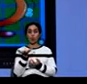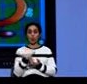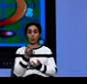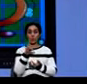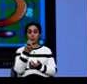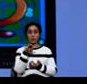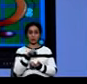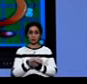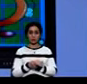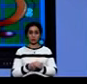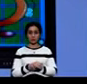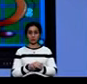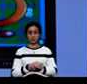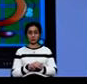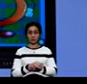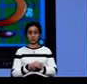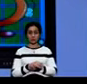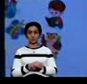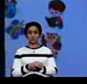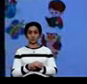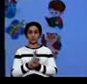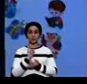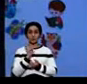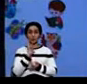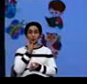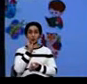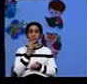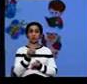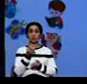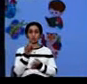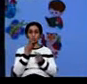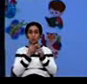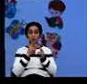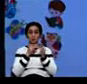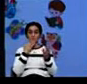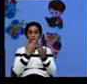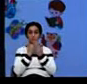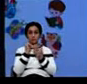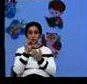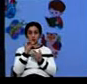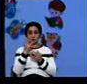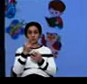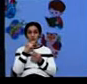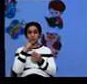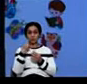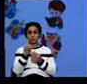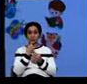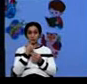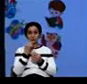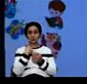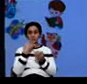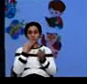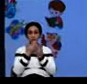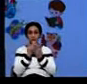«Сколько лет?». Bolajonlar, kimning yoshi nechadaligini so'rash uchun rus tilida